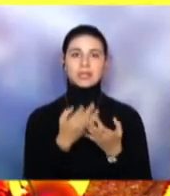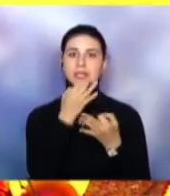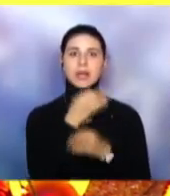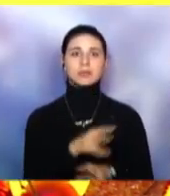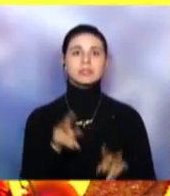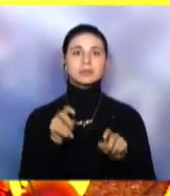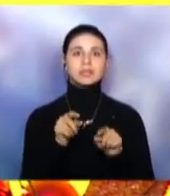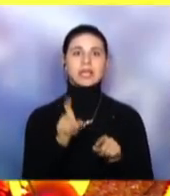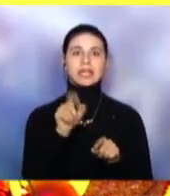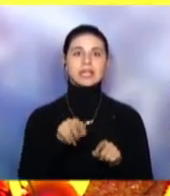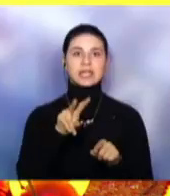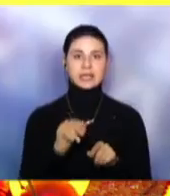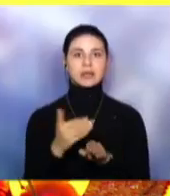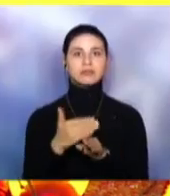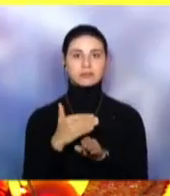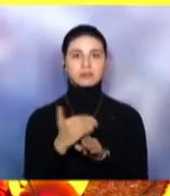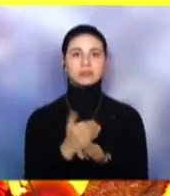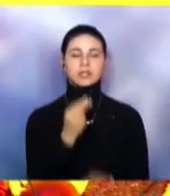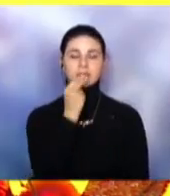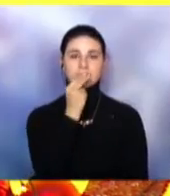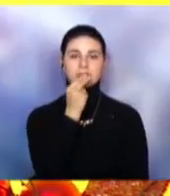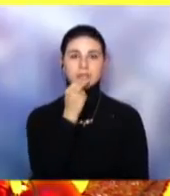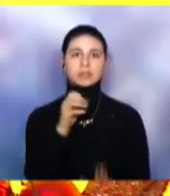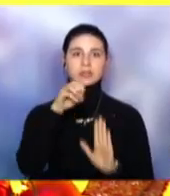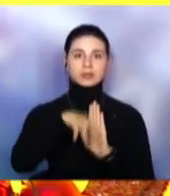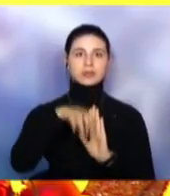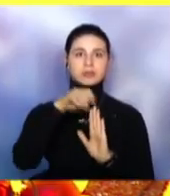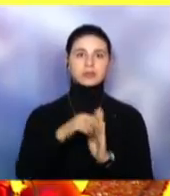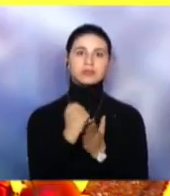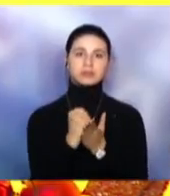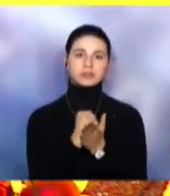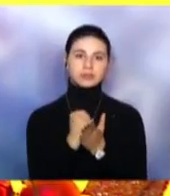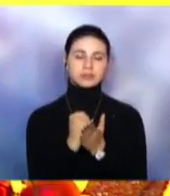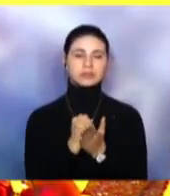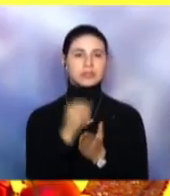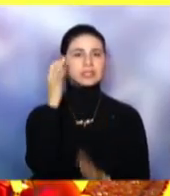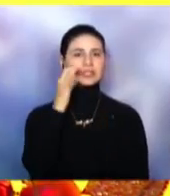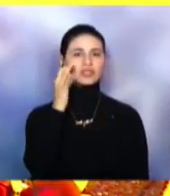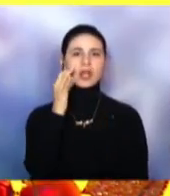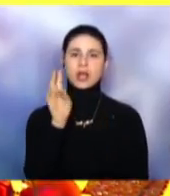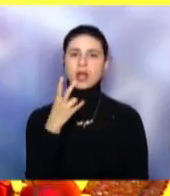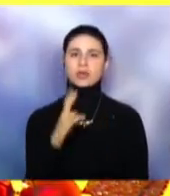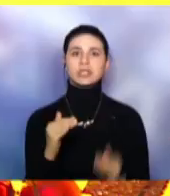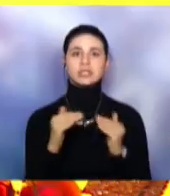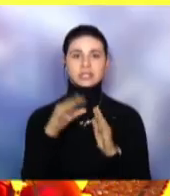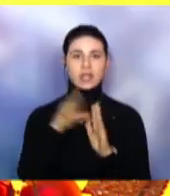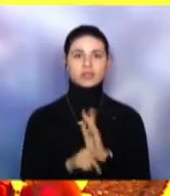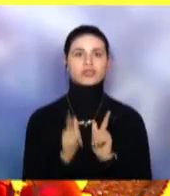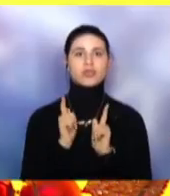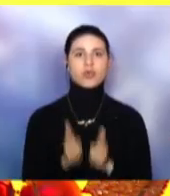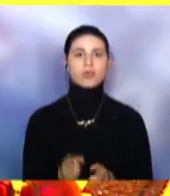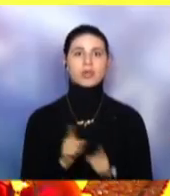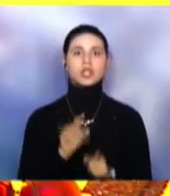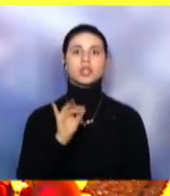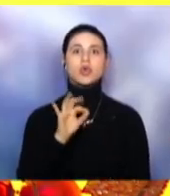ნებისმიერი სეზონური ხილი მიყევით სეზონურად და მასში ჩაასრისეთ ყოველგვარი დამატყობლების გარეშე და სახში მოამზადეთ